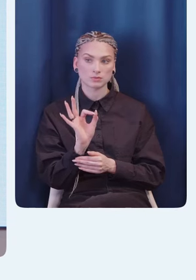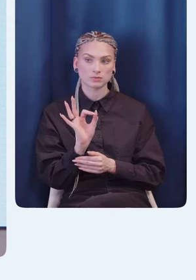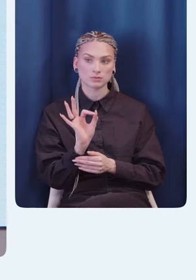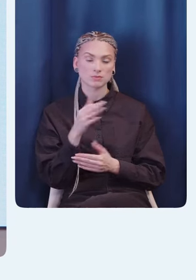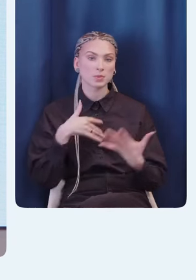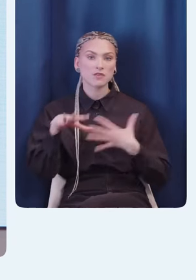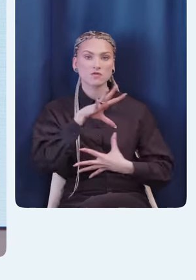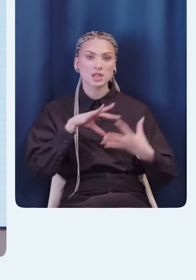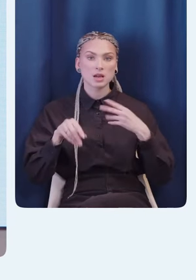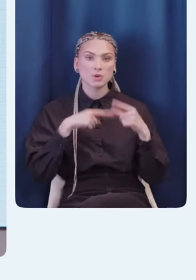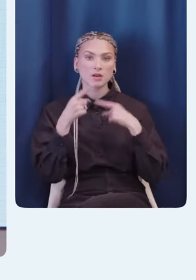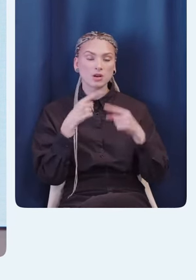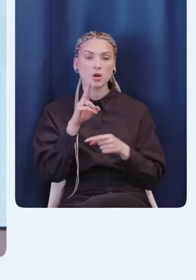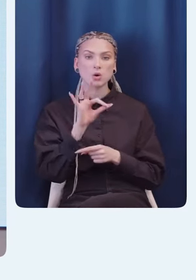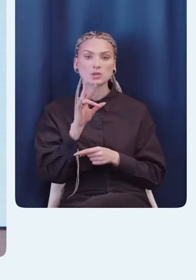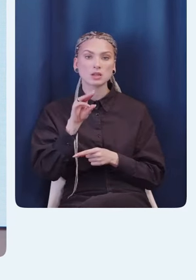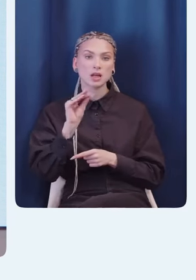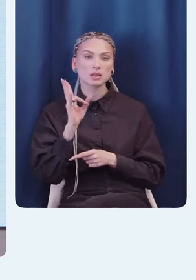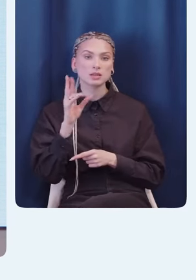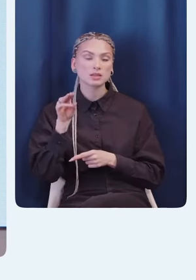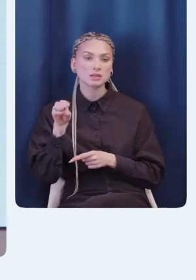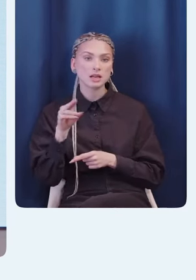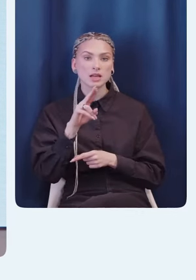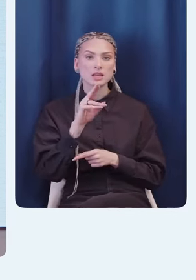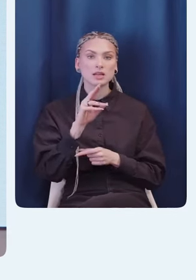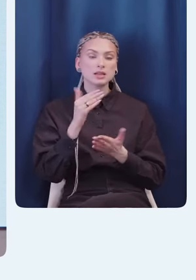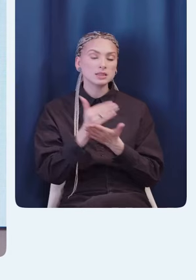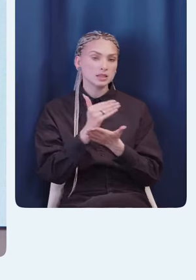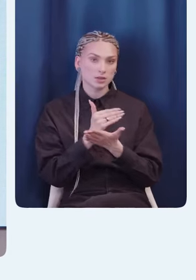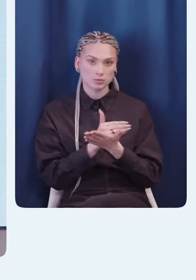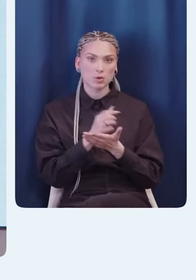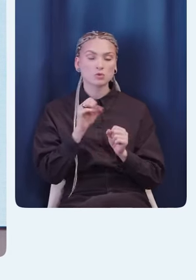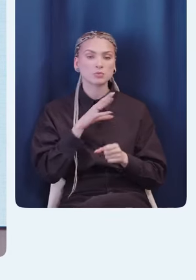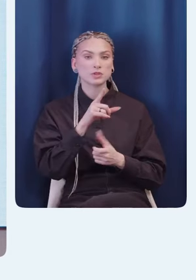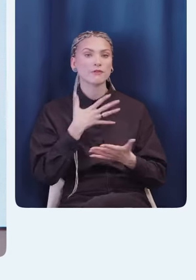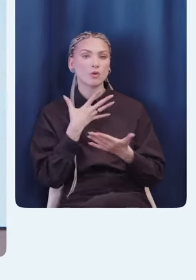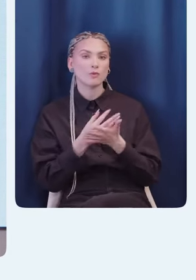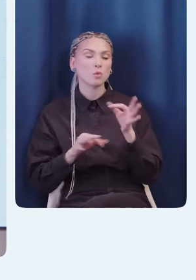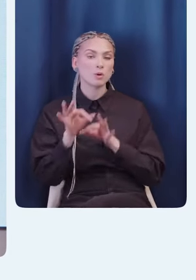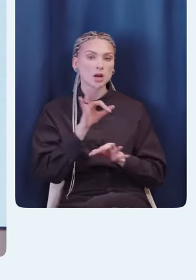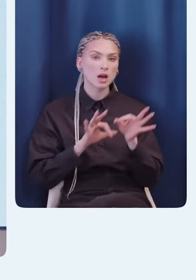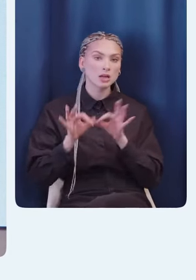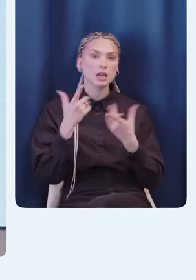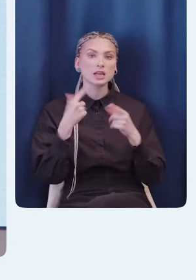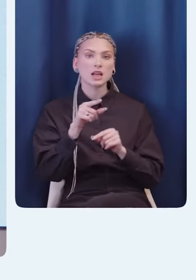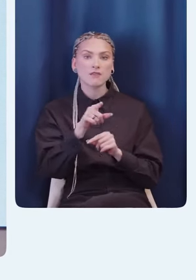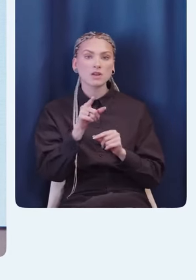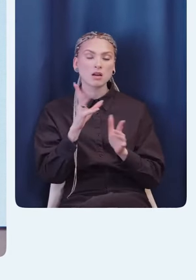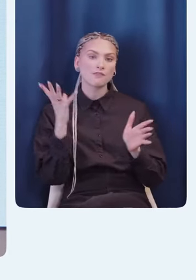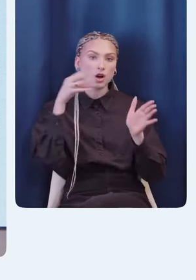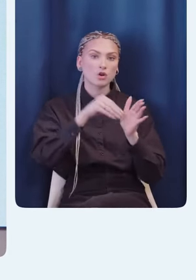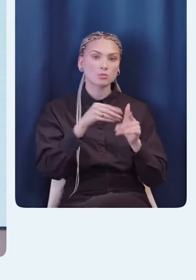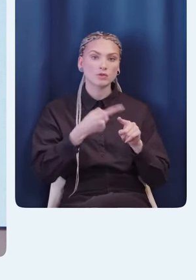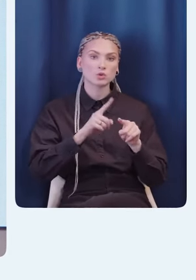мы все говорим про content description, как вот вы, ребят, на своих проектах, ну, может, Алина скажешь, или где вы храните вот этот